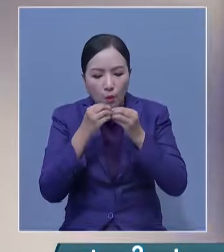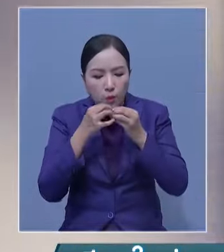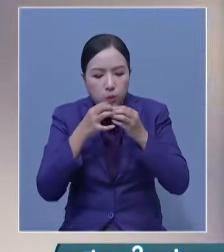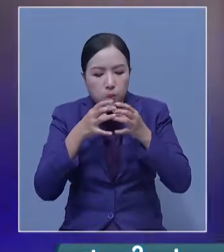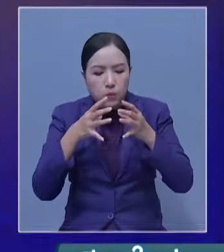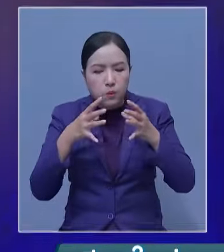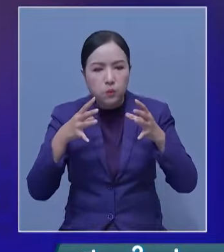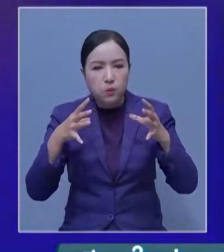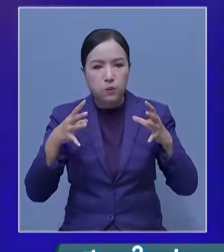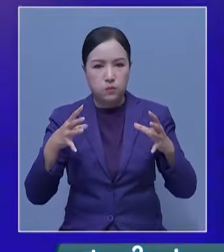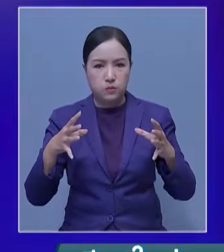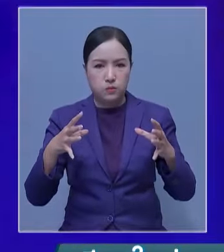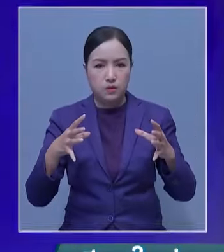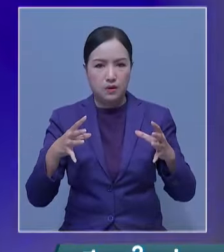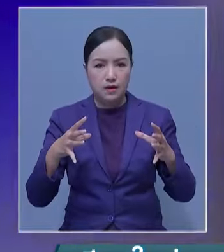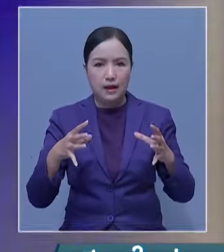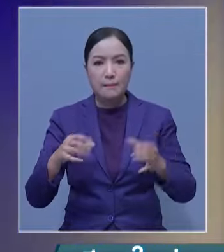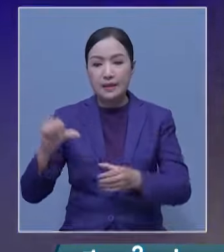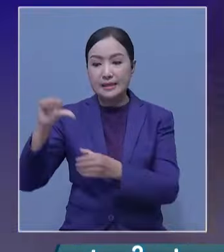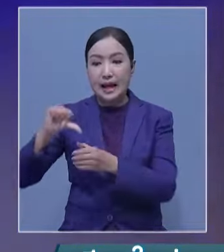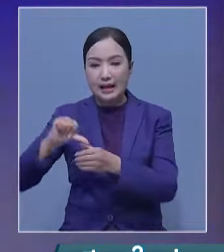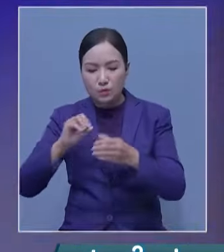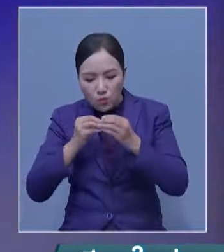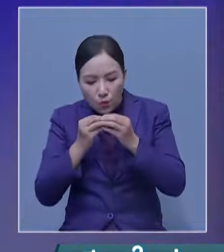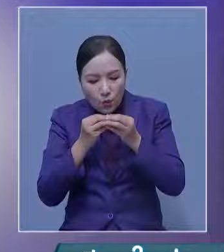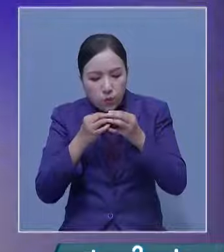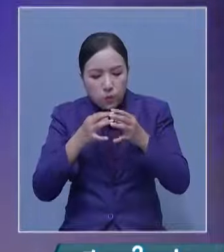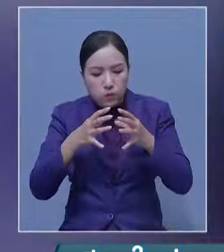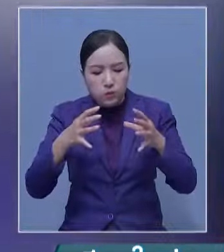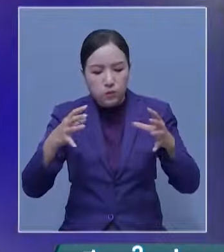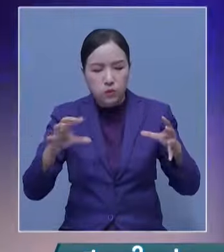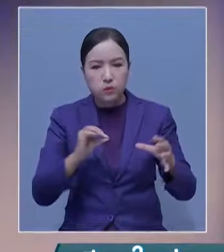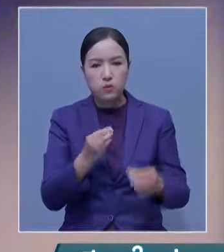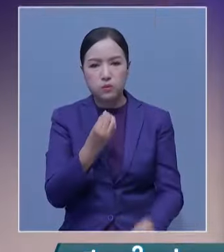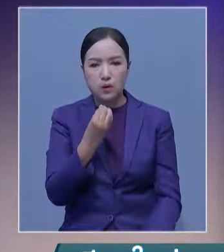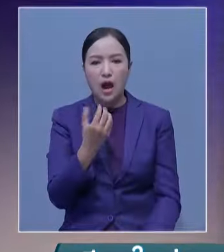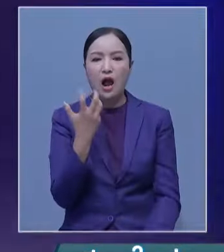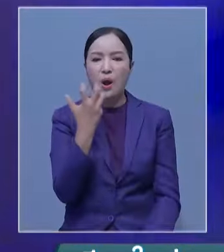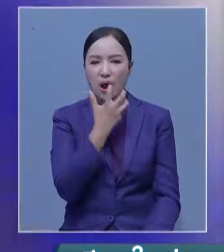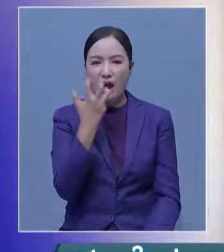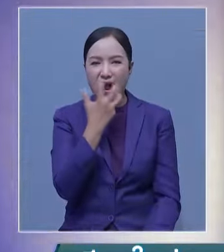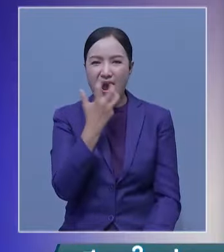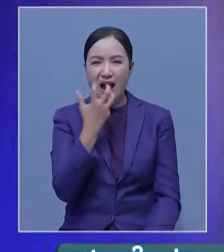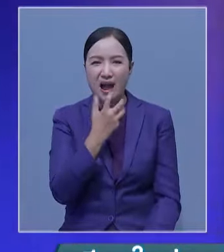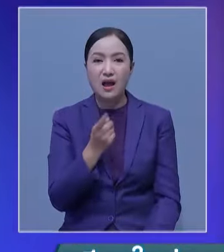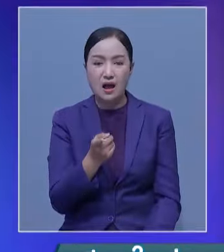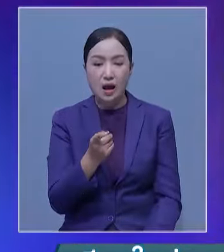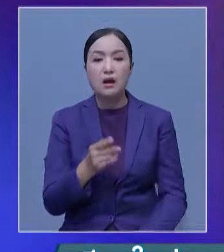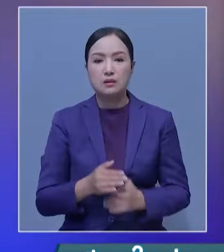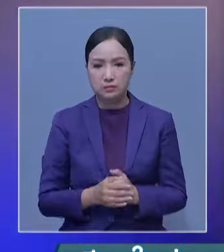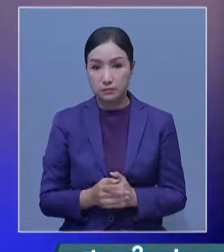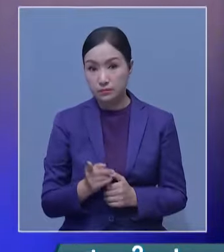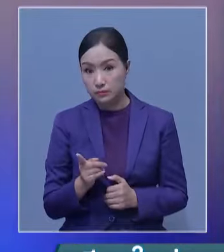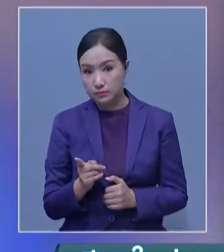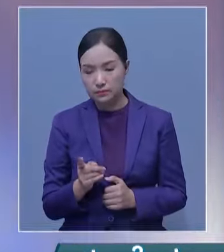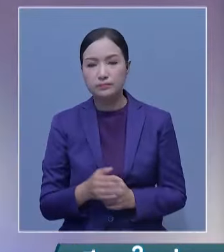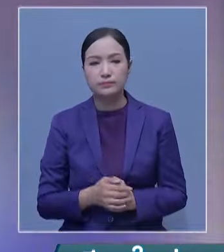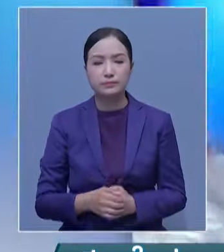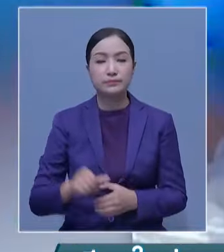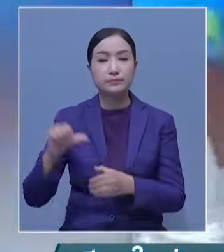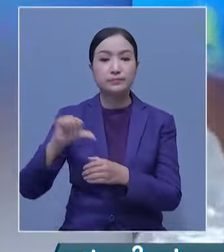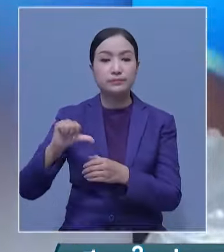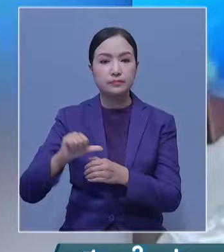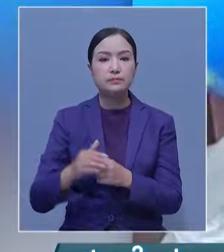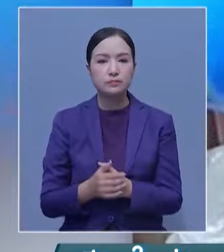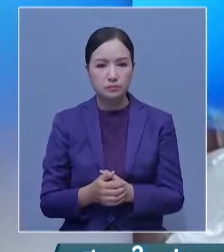หัวเราะให้กับนักท่องเที่ยวต่างชาตินะครับขณะไปตรวจสอบสถานบริการร้านบาร์เบีย 5แห่งไปเจอก๊าซหัวเราะ